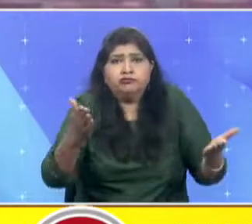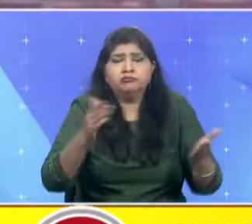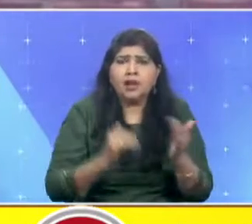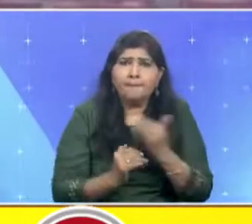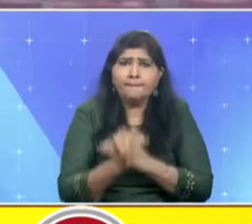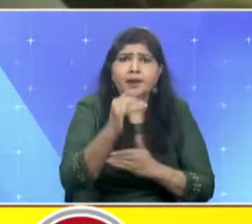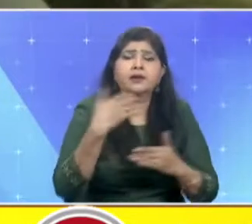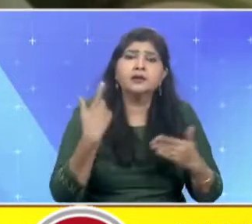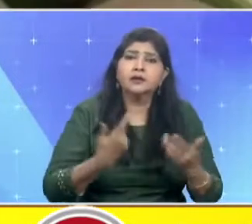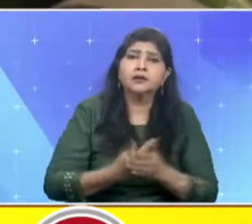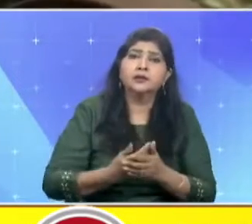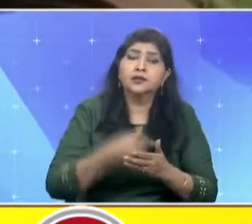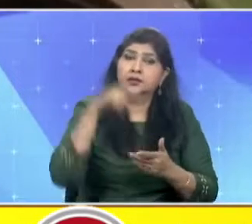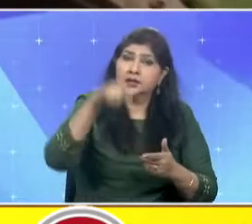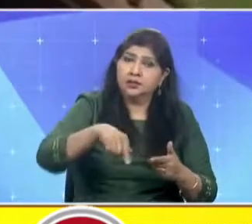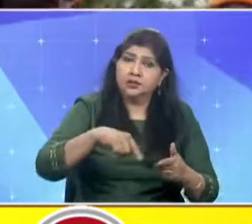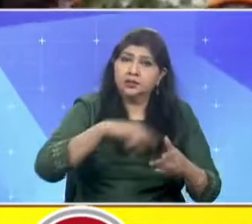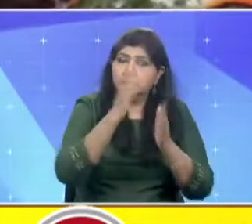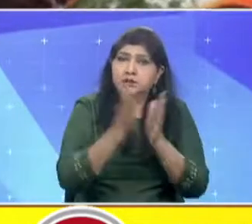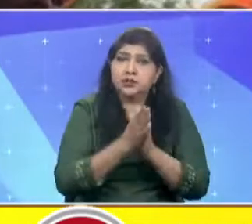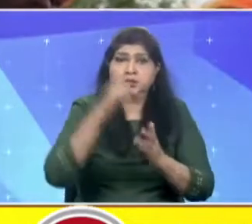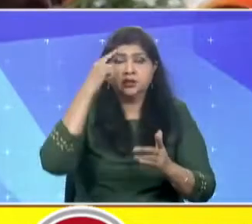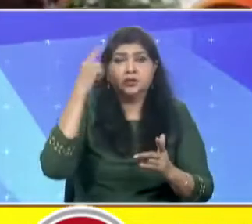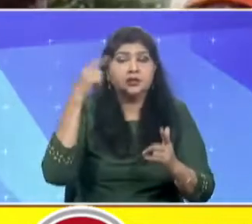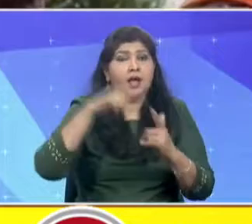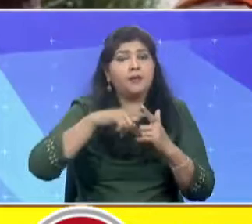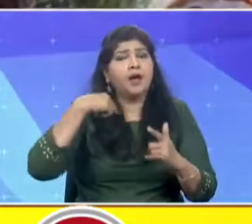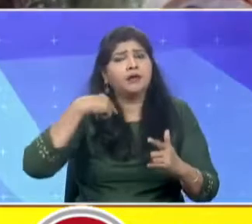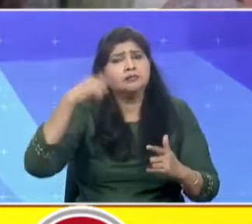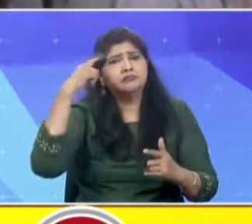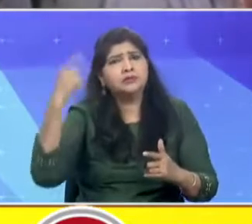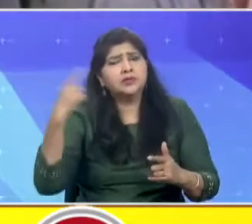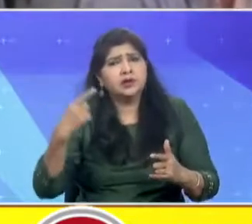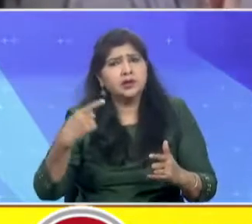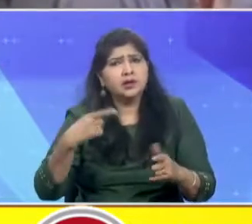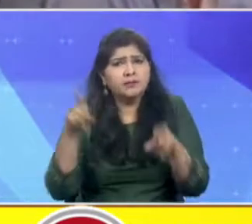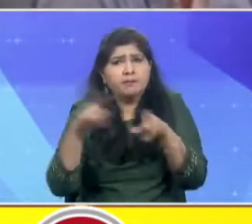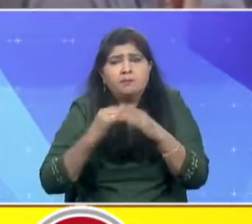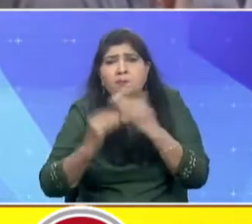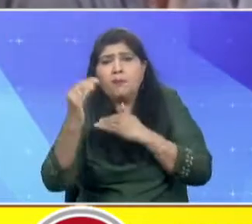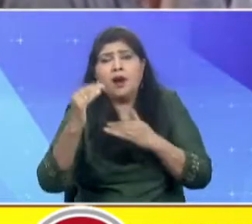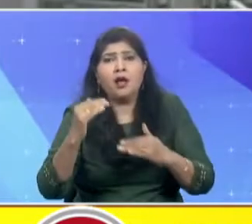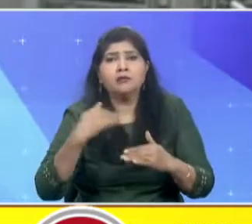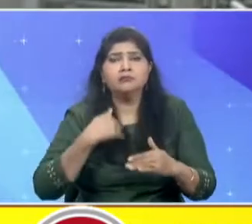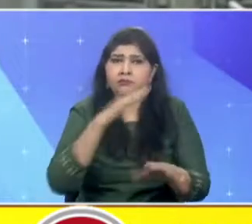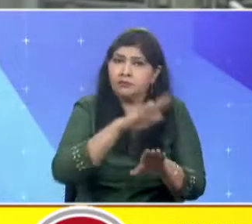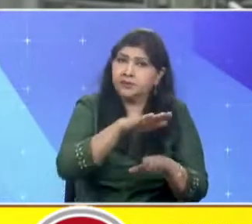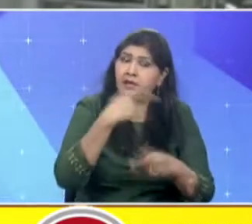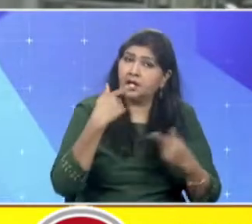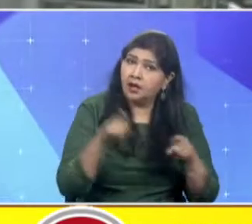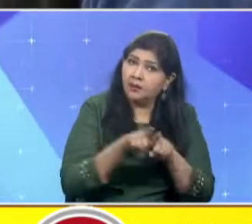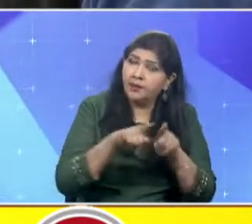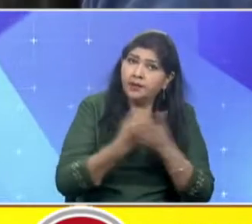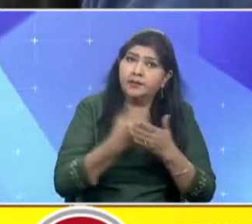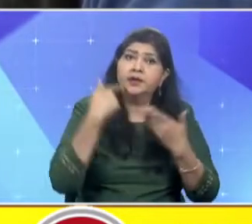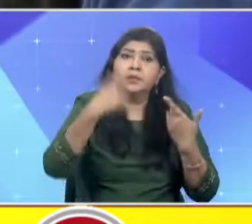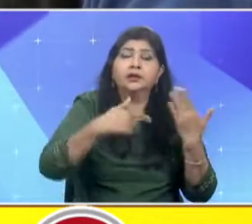उठाता है जब सपनों से बड़े संकल्प होते हैं, जब संकल्पों के